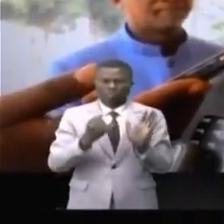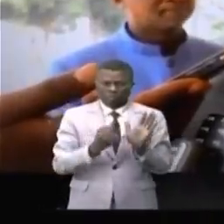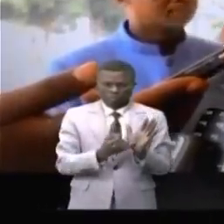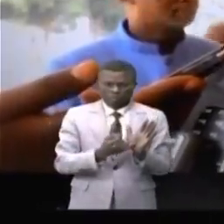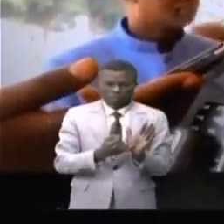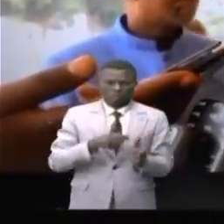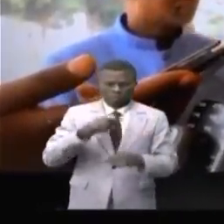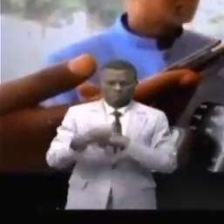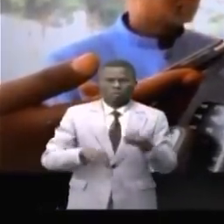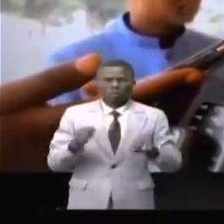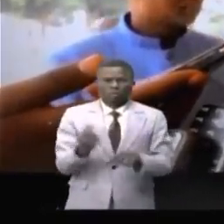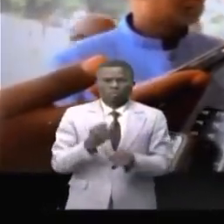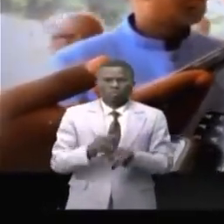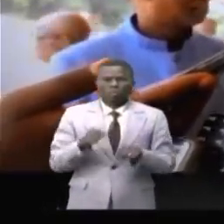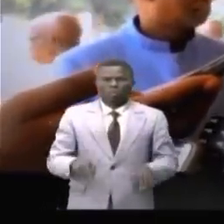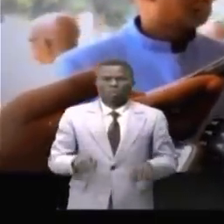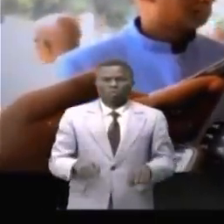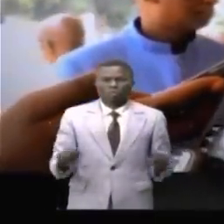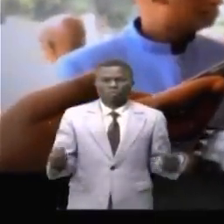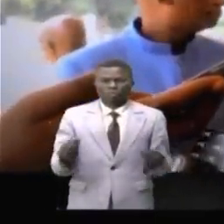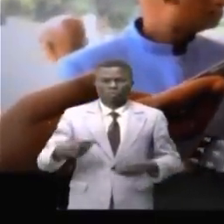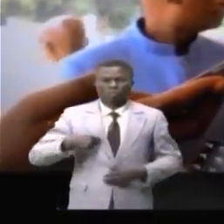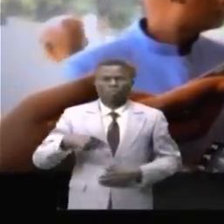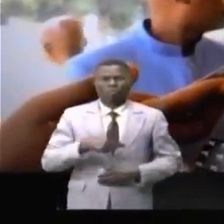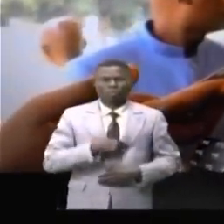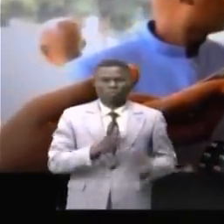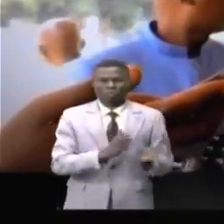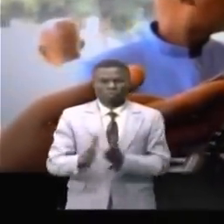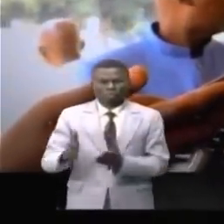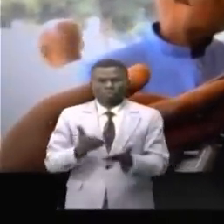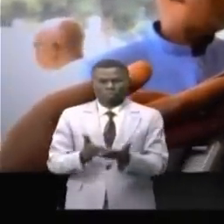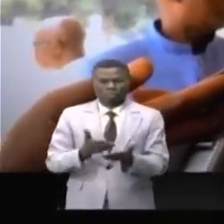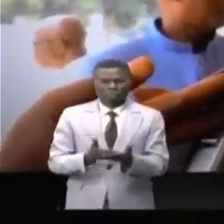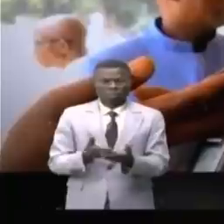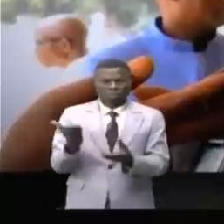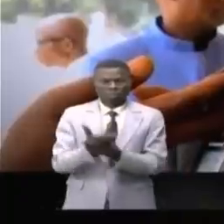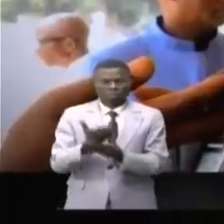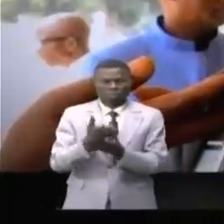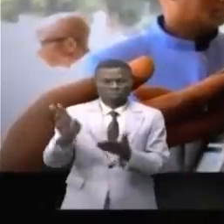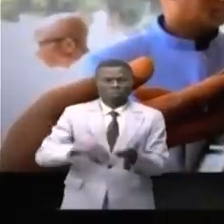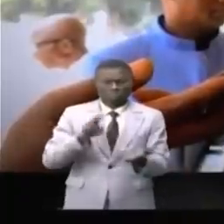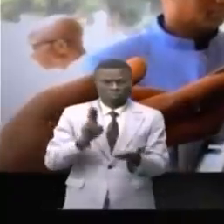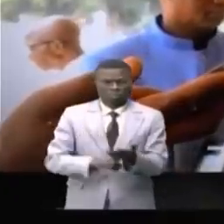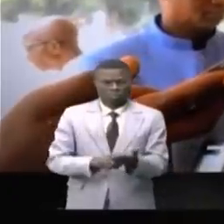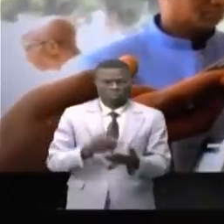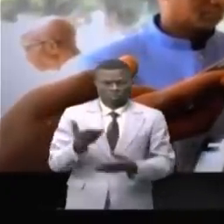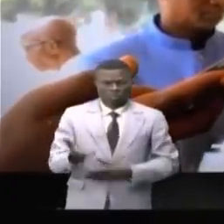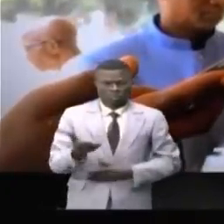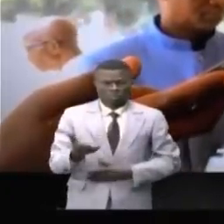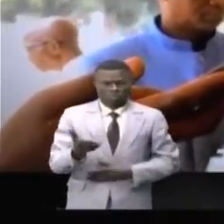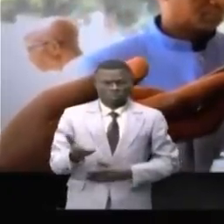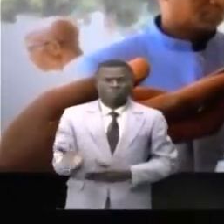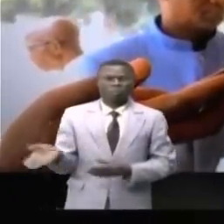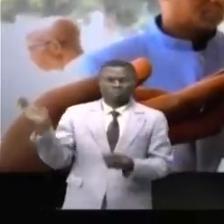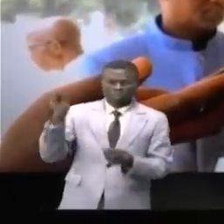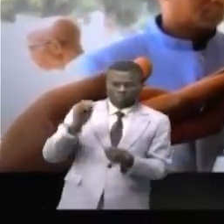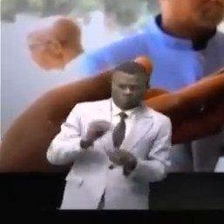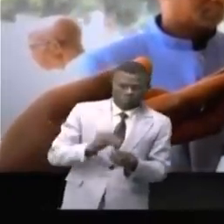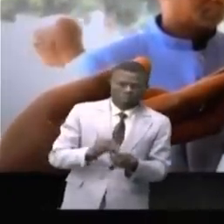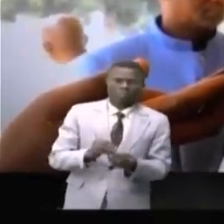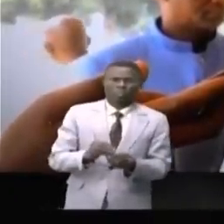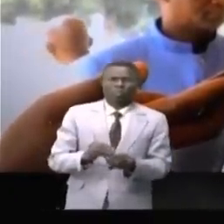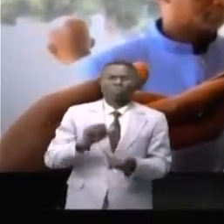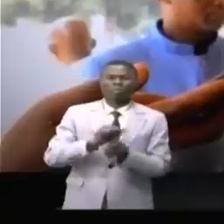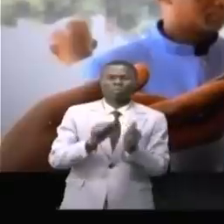fait aujourd'hui, c'est ce que nous imposent les documents signés par le gouvernement congolais qui a emprunté l'argent auprès de la